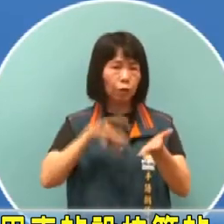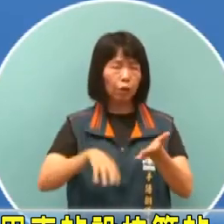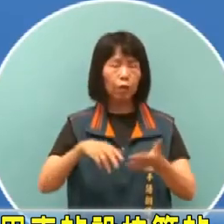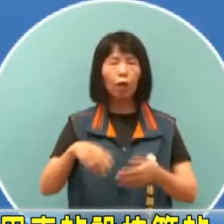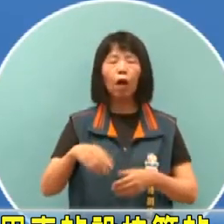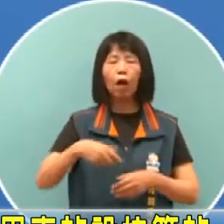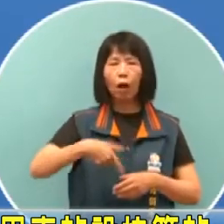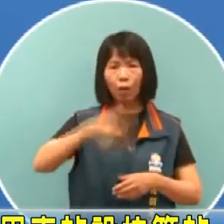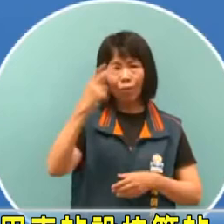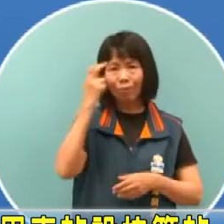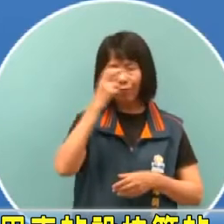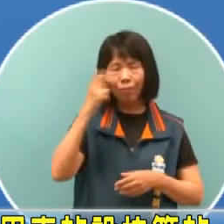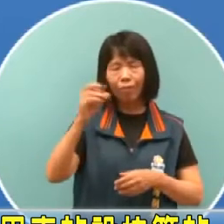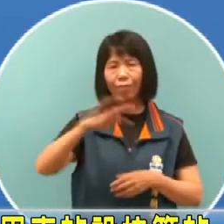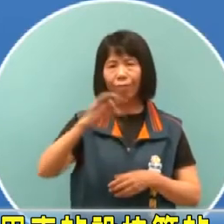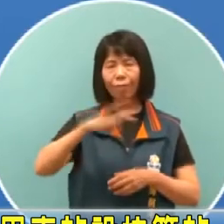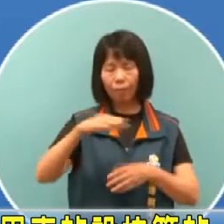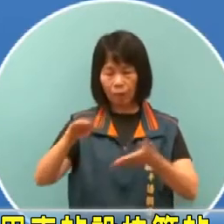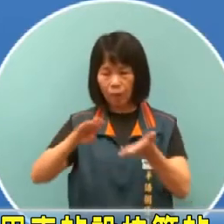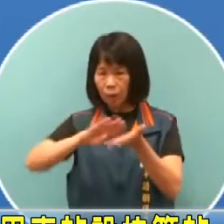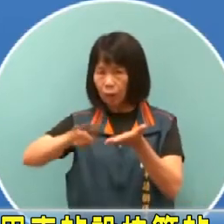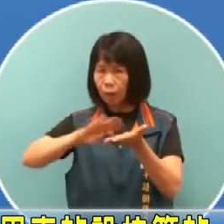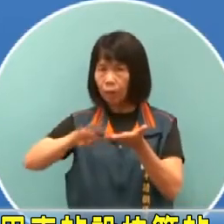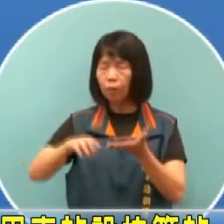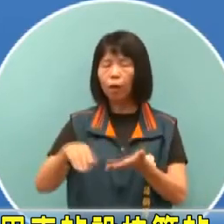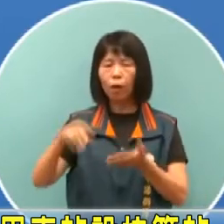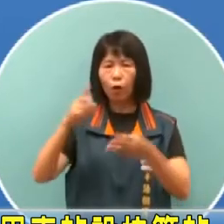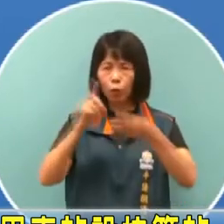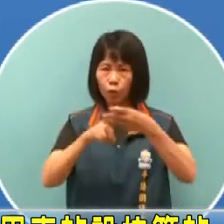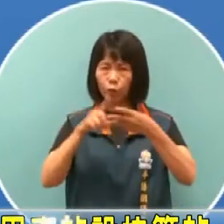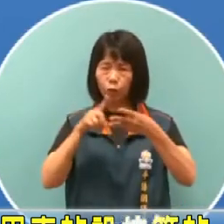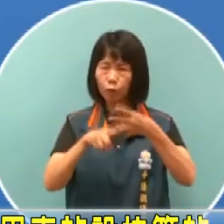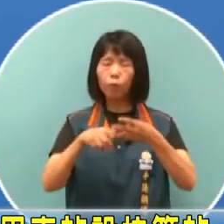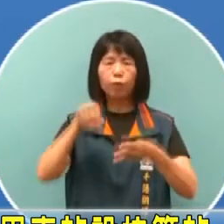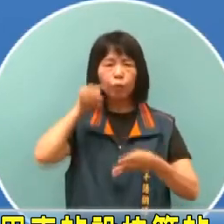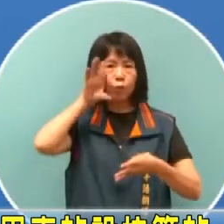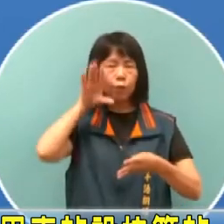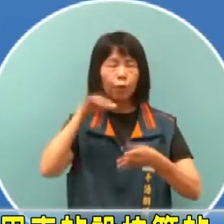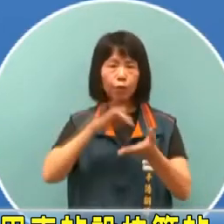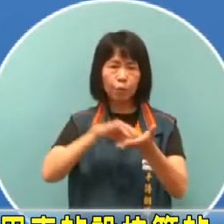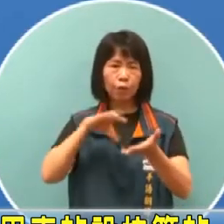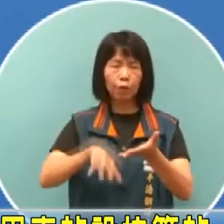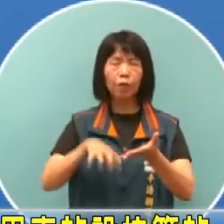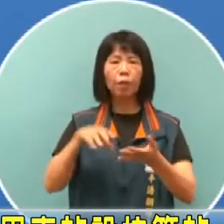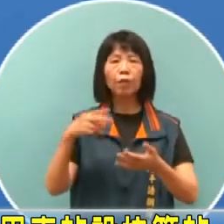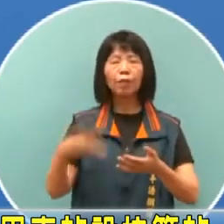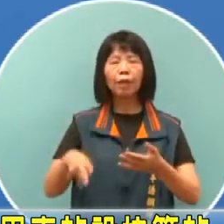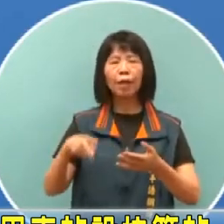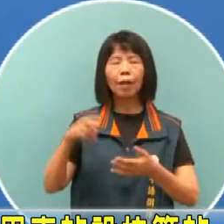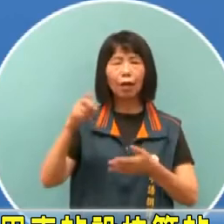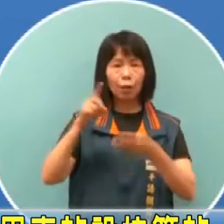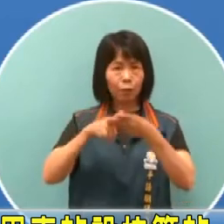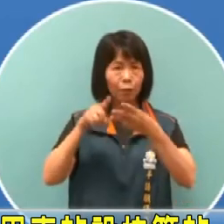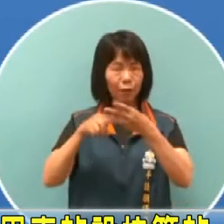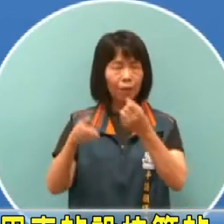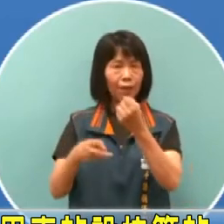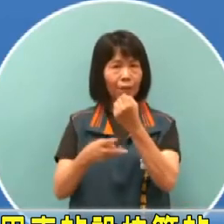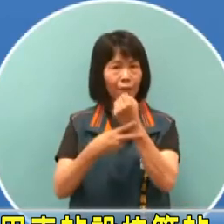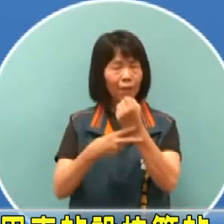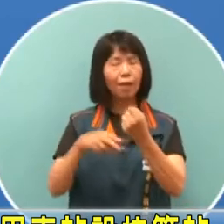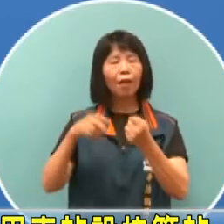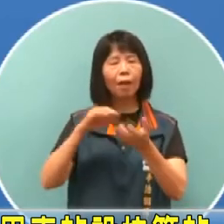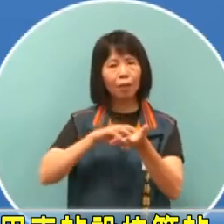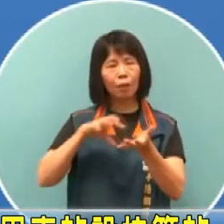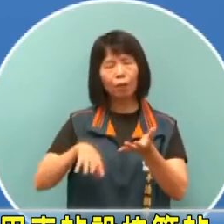快筛。另外，在南区的部分也有玉荣、玉慈。还有布利花莲玉里医院也都可以